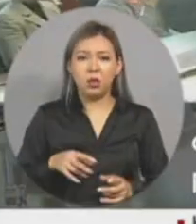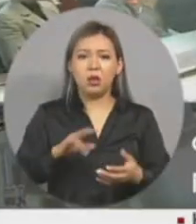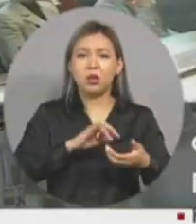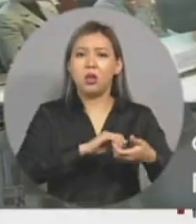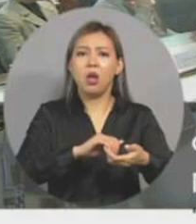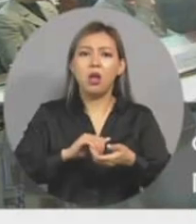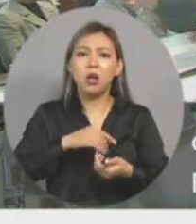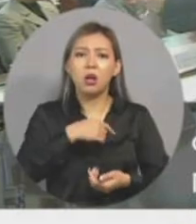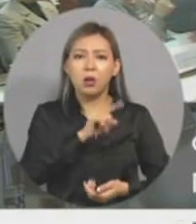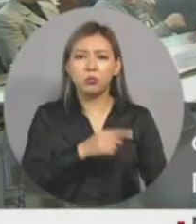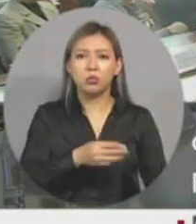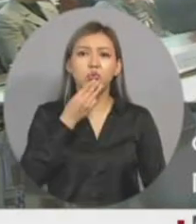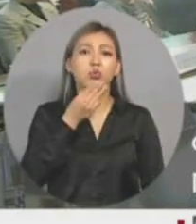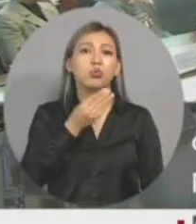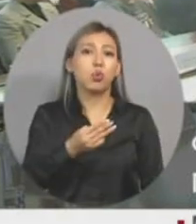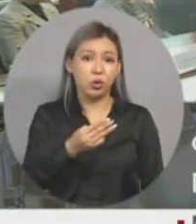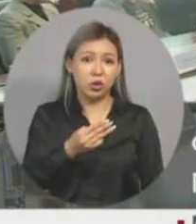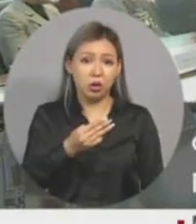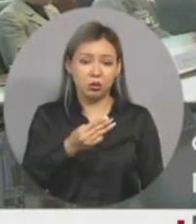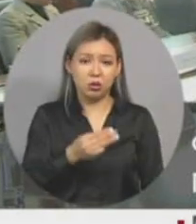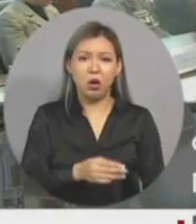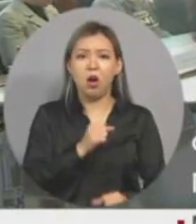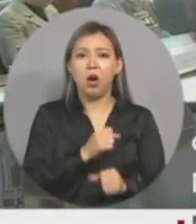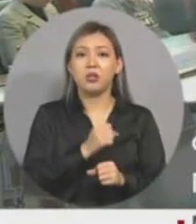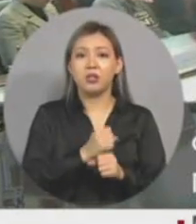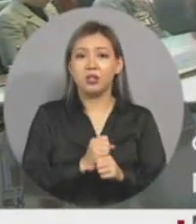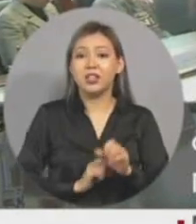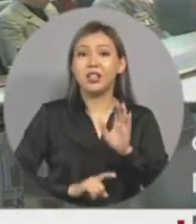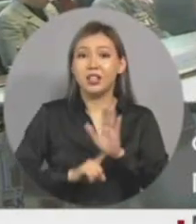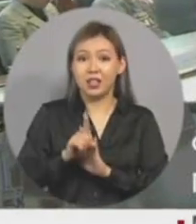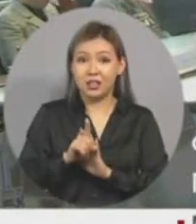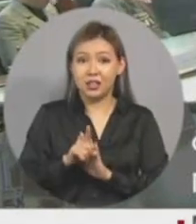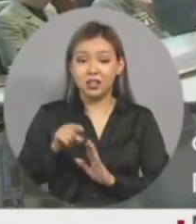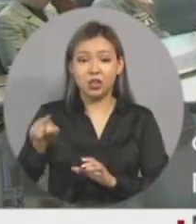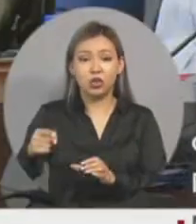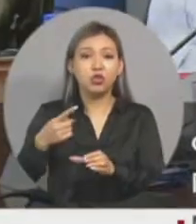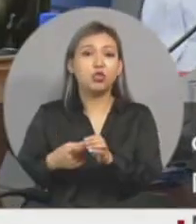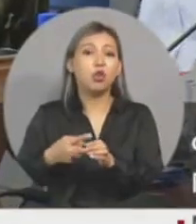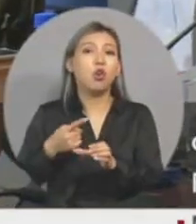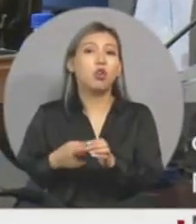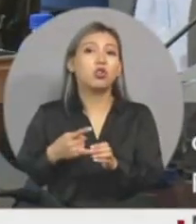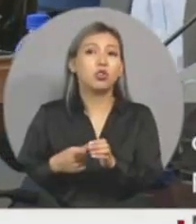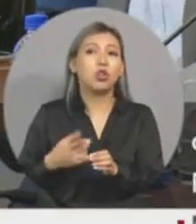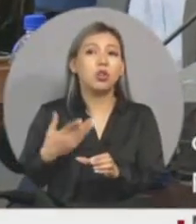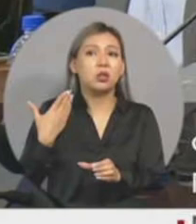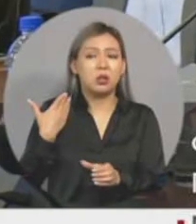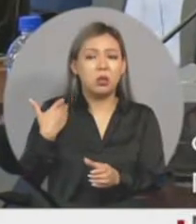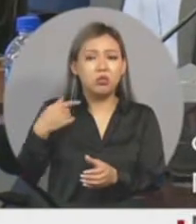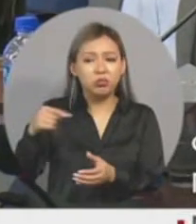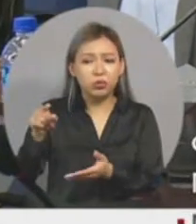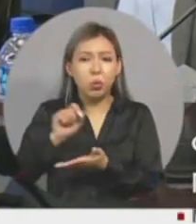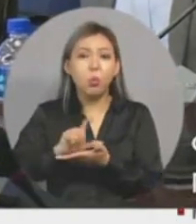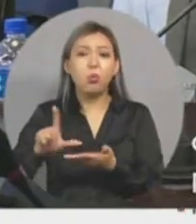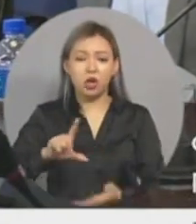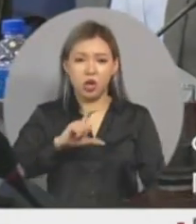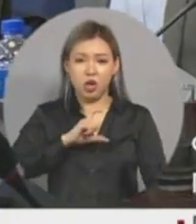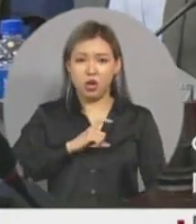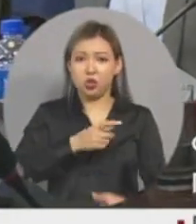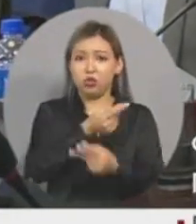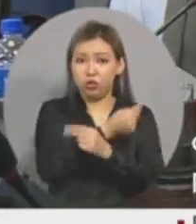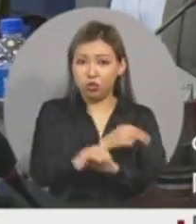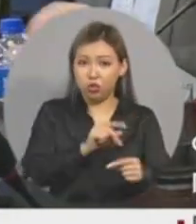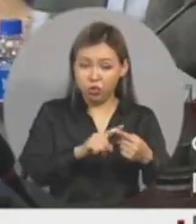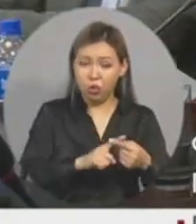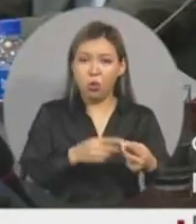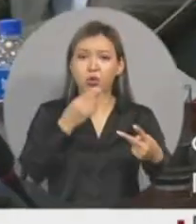нийгмийг цогцлоохыг дэмжин үйл ажиллагаа явуулж ирсэн. Фридрих Эбертийн сан нь социал-демократ үзэл баримтлалын үнэт зүйлс болох эрх чөлөө шударгаас